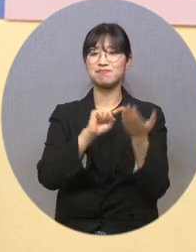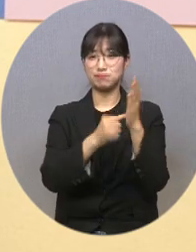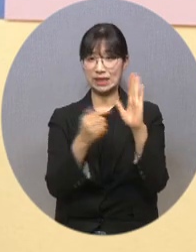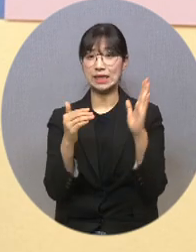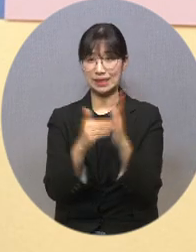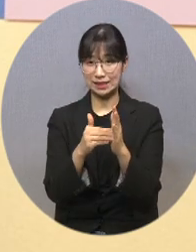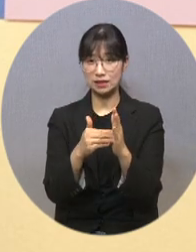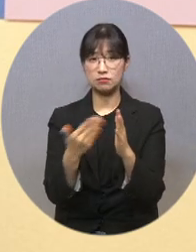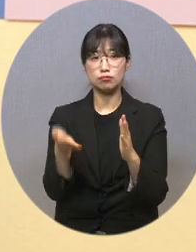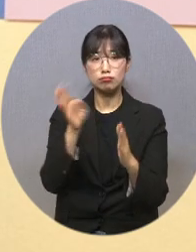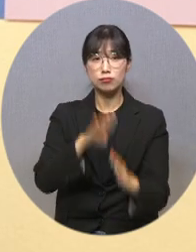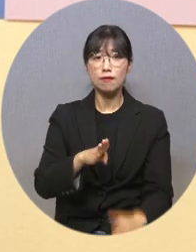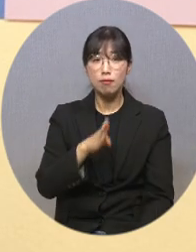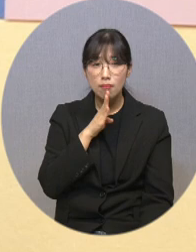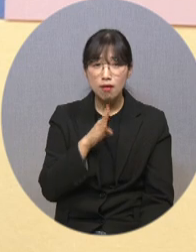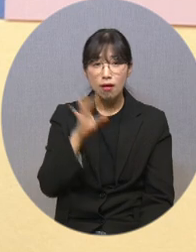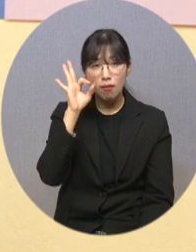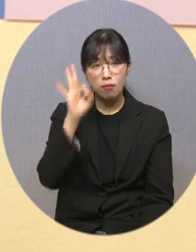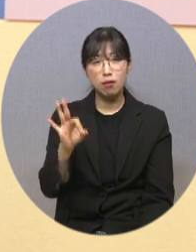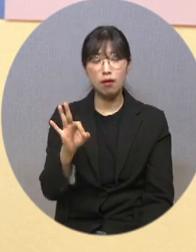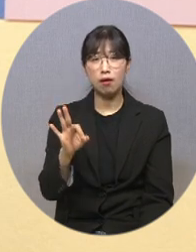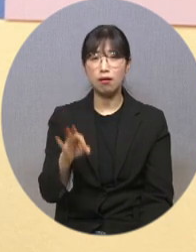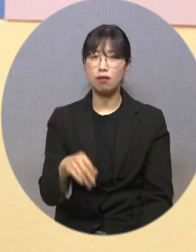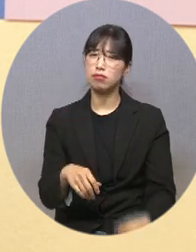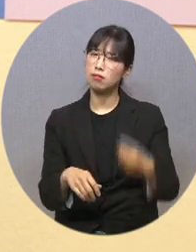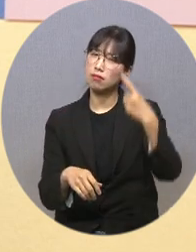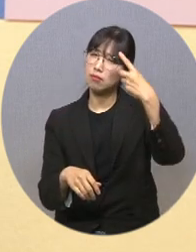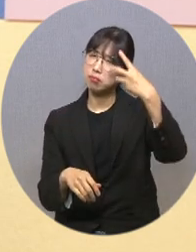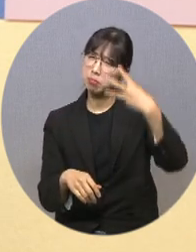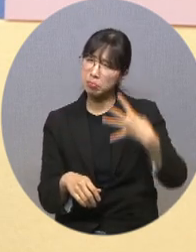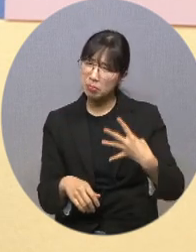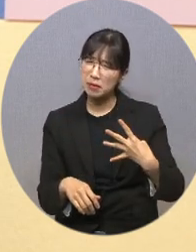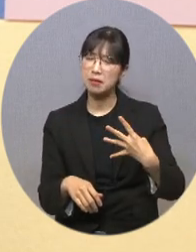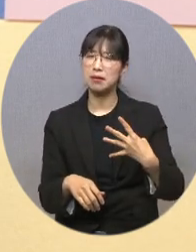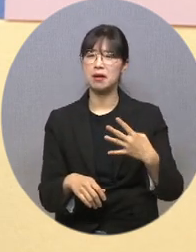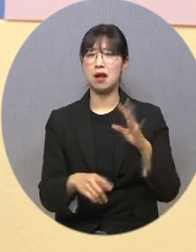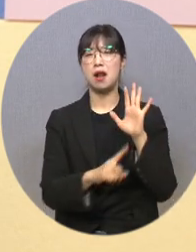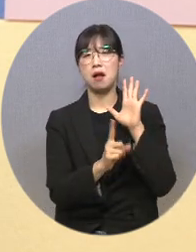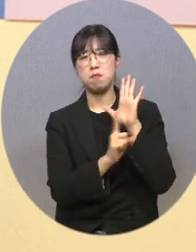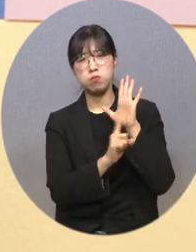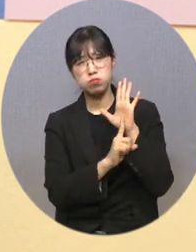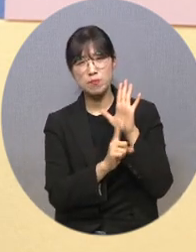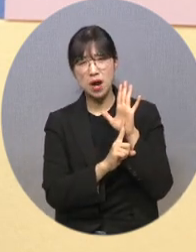네. 막상 이렇게 보니까 한 서너 차례 이렇게 그